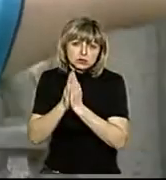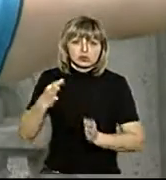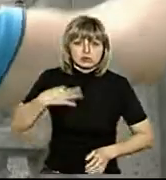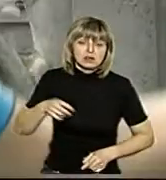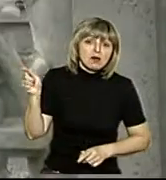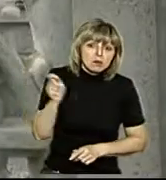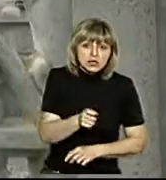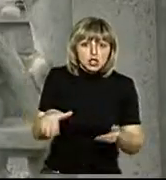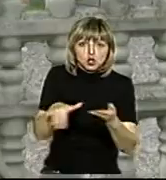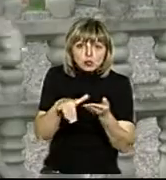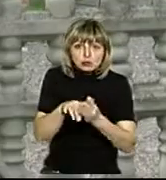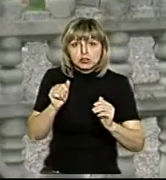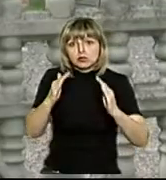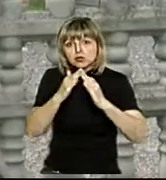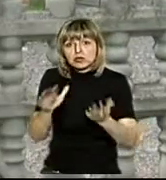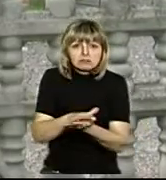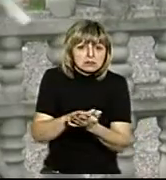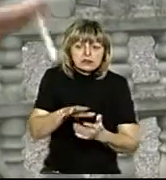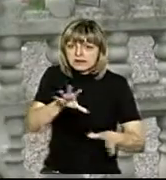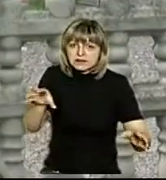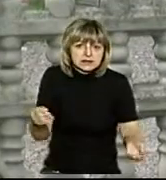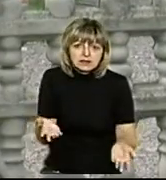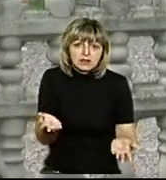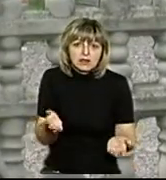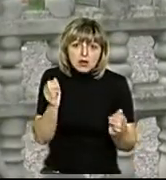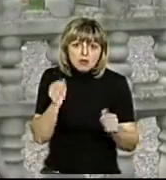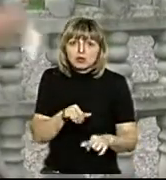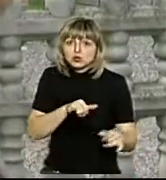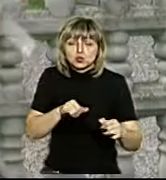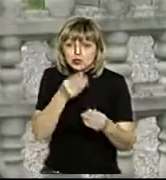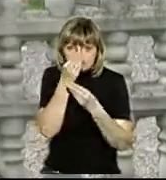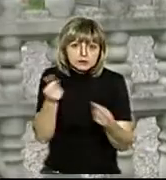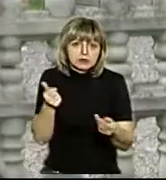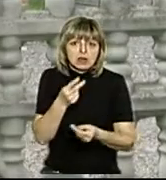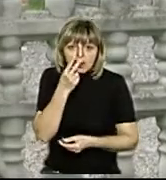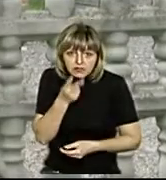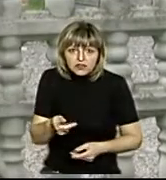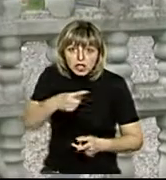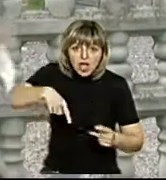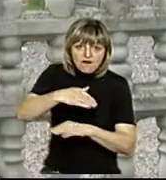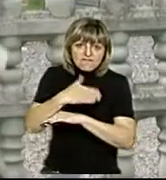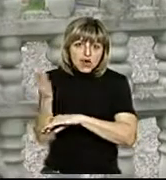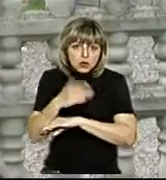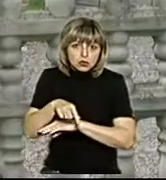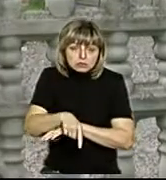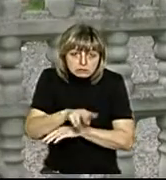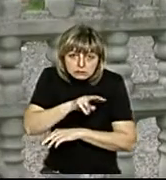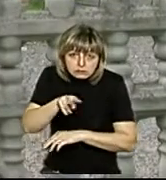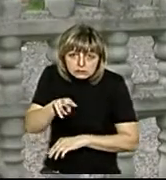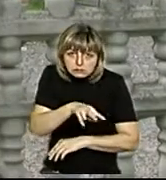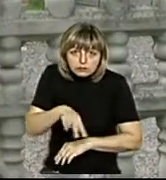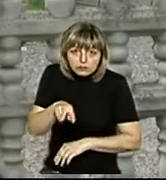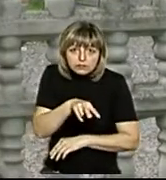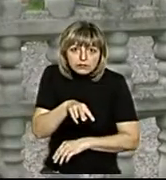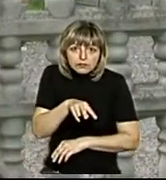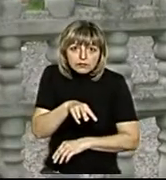типу, може її хату підпалити. Сумка валяється, може де в люк впала чи що. Подивилися в цей люк, у мене не було.